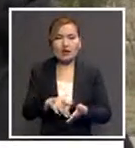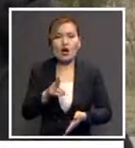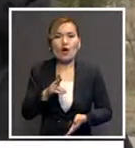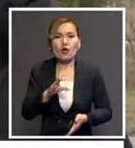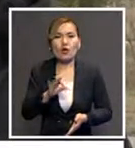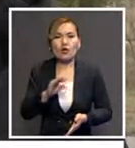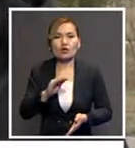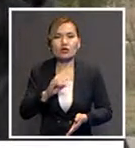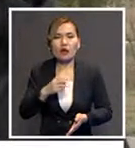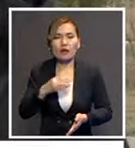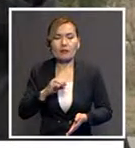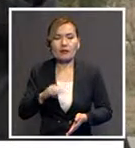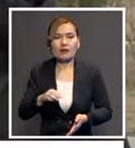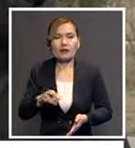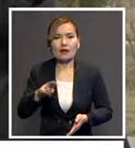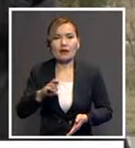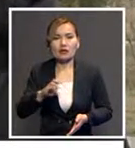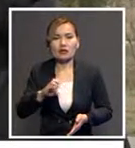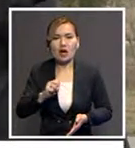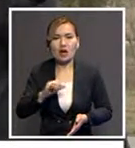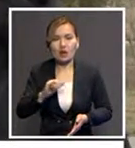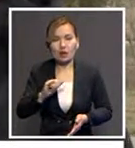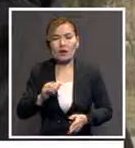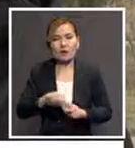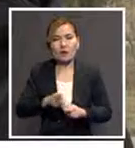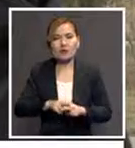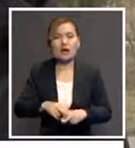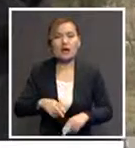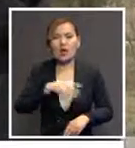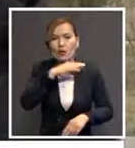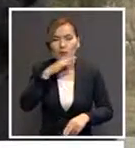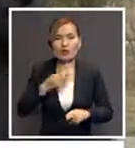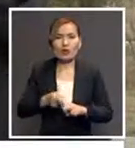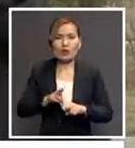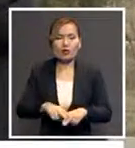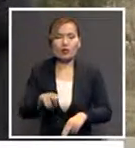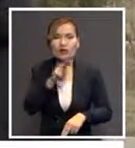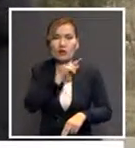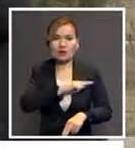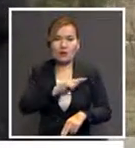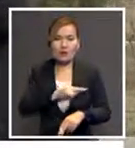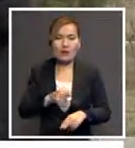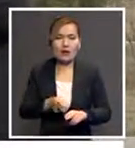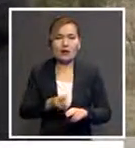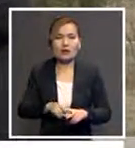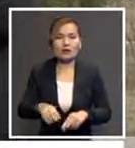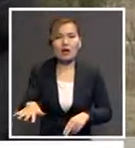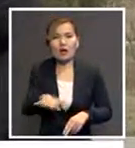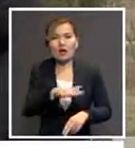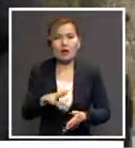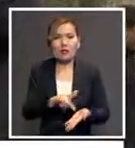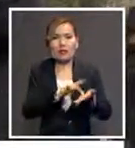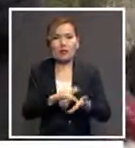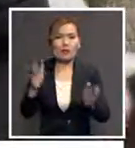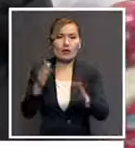да киелі жерлер бар екенін білдім. Яғни Сауран, Отырар деген сияқты сол жерлерден бар екенін білдім. Және де сол жерлерге барып